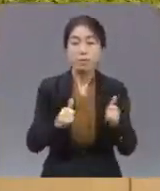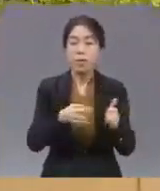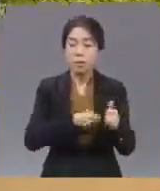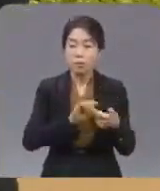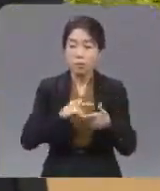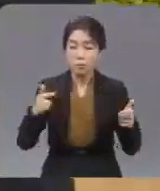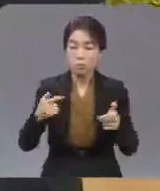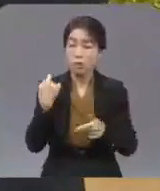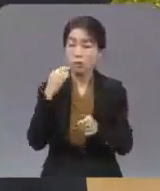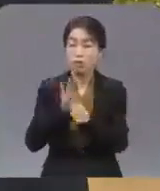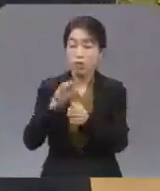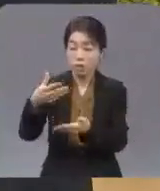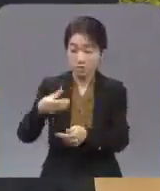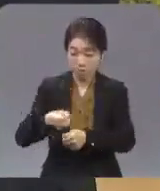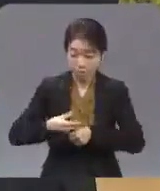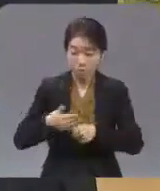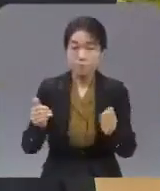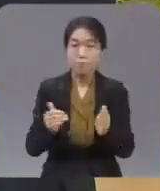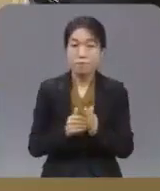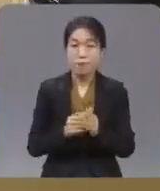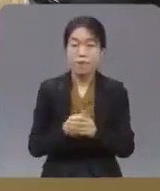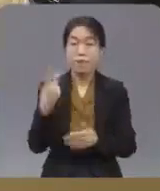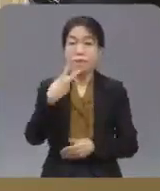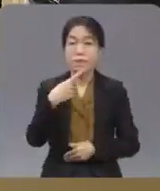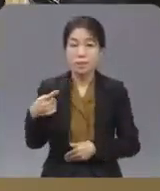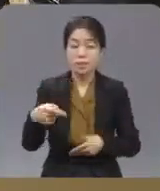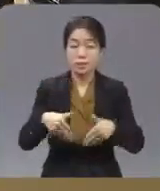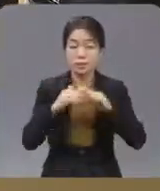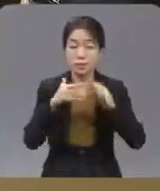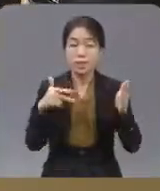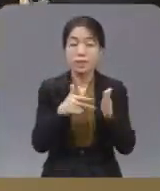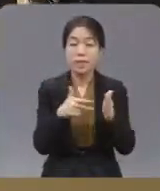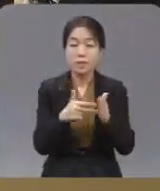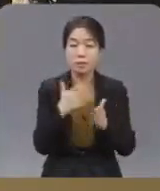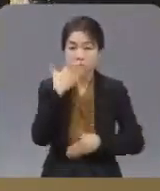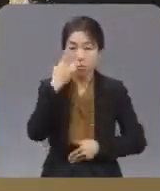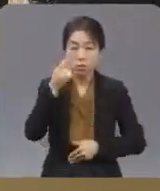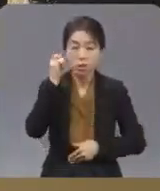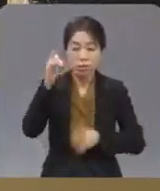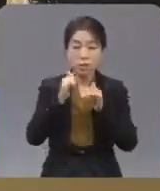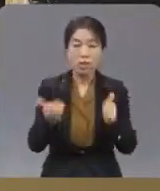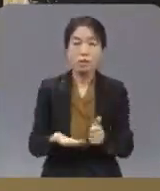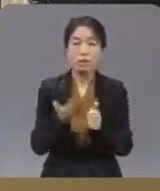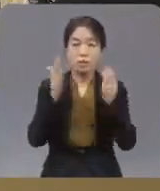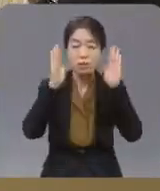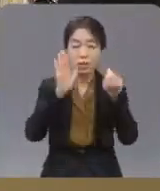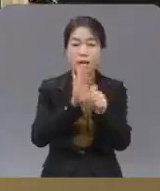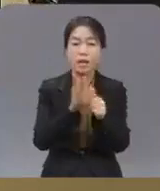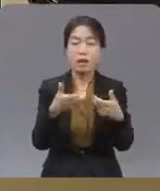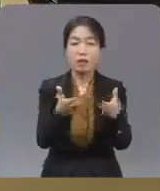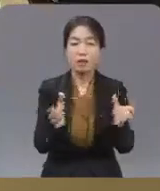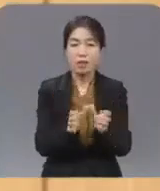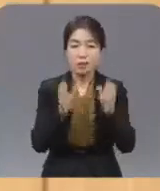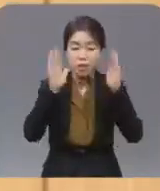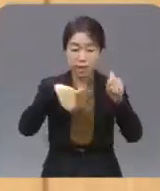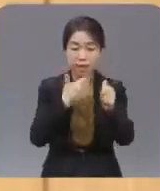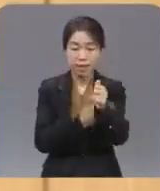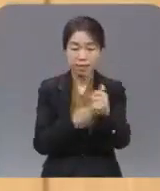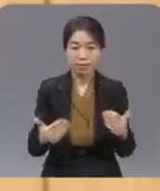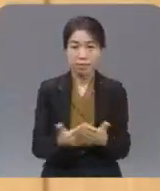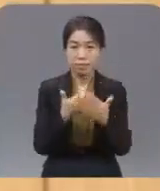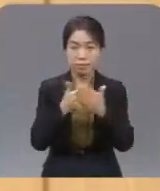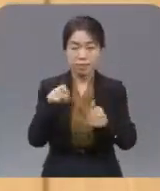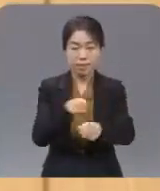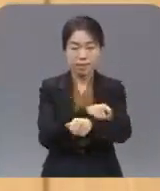후원금을 전달받았습니다. 지난 2001년 설립된 재단법인 순천시 인재육성 장학회는 학력 신장과 특기자